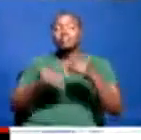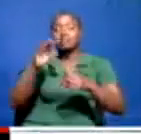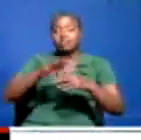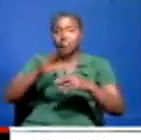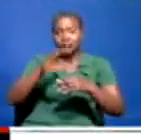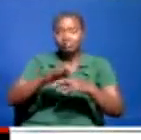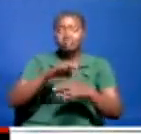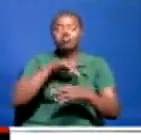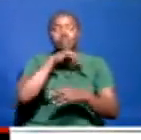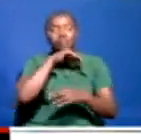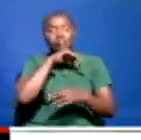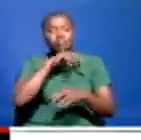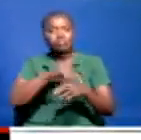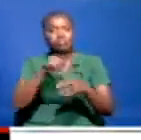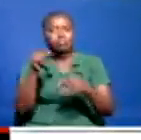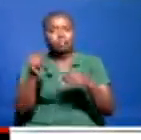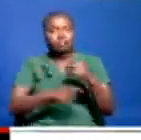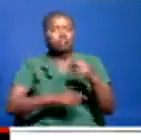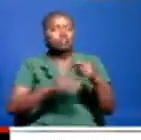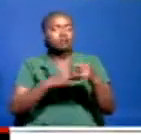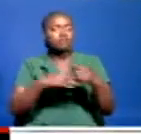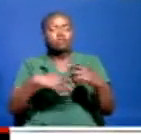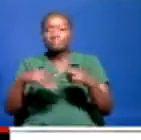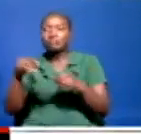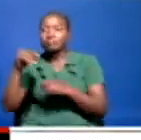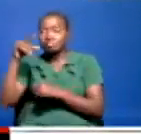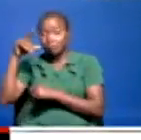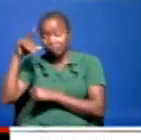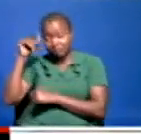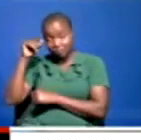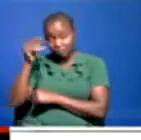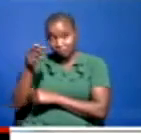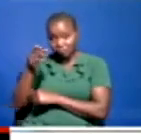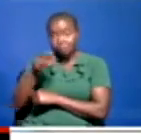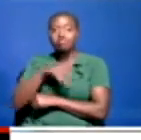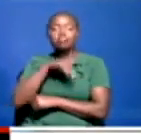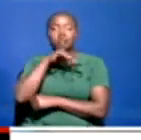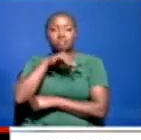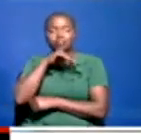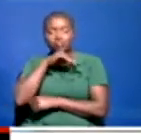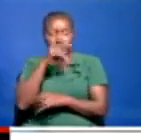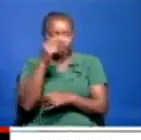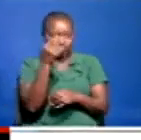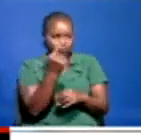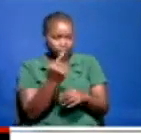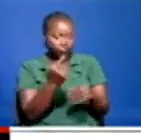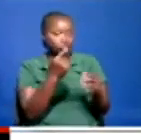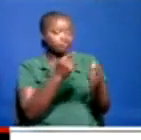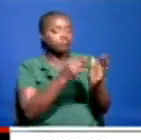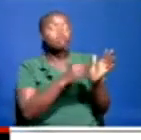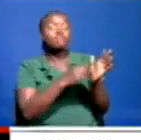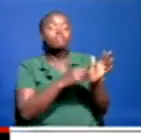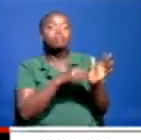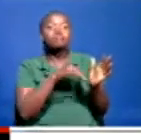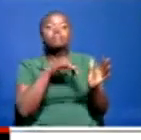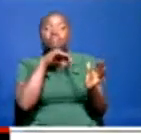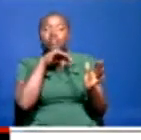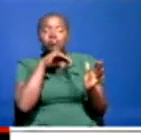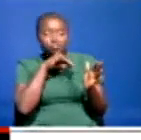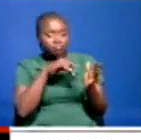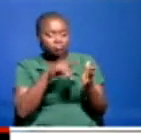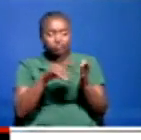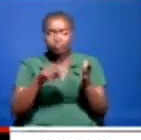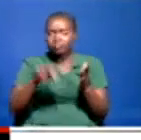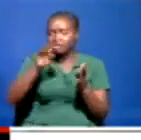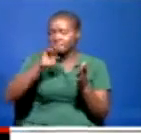August polls. Ukienda pwani ngome ya baba. Ukambani ngome ya baba.